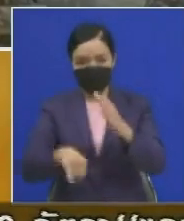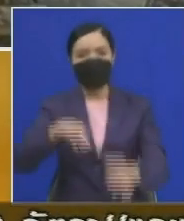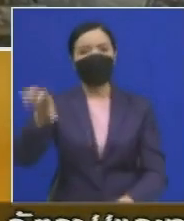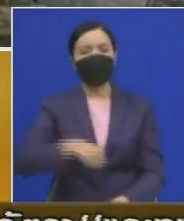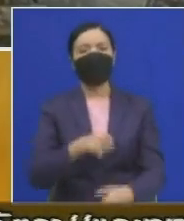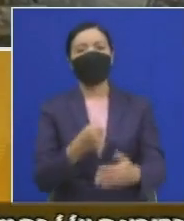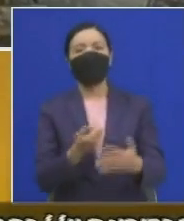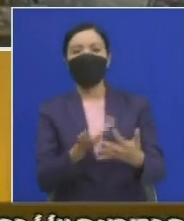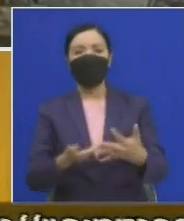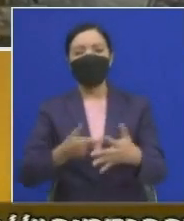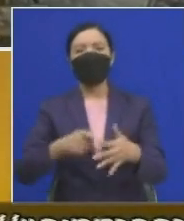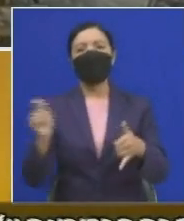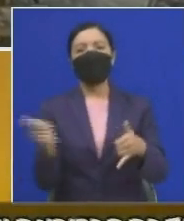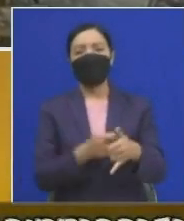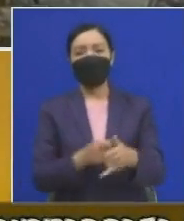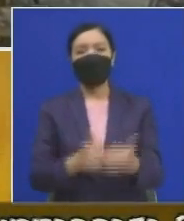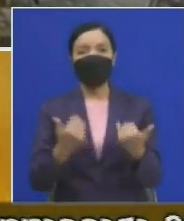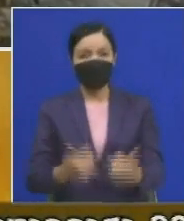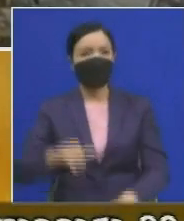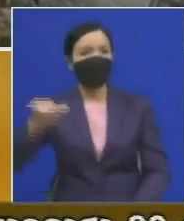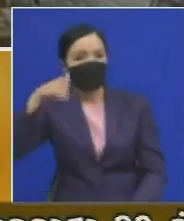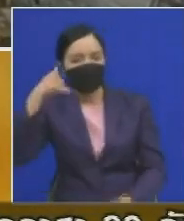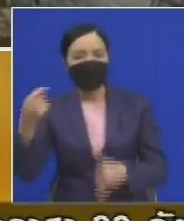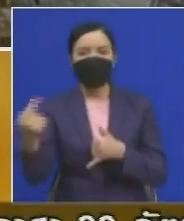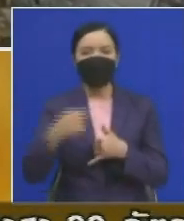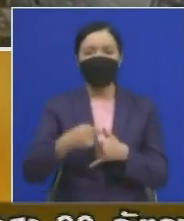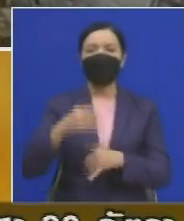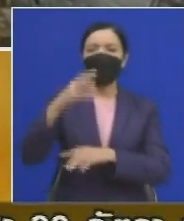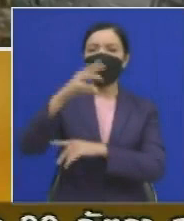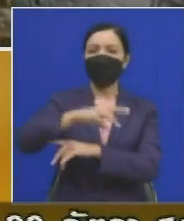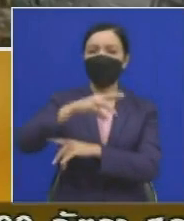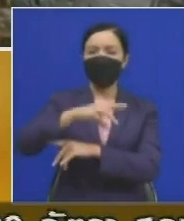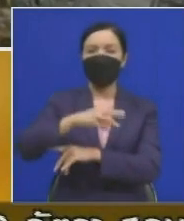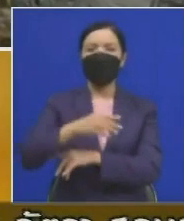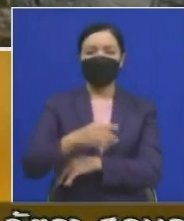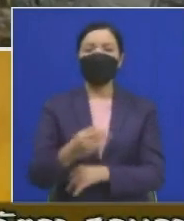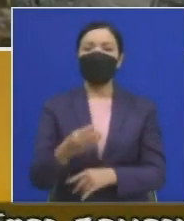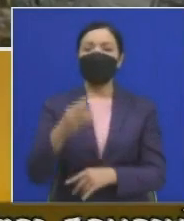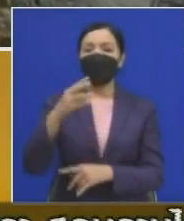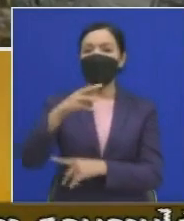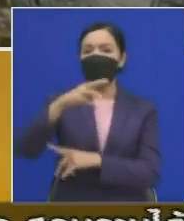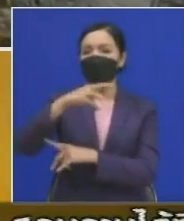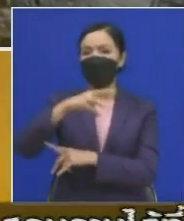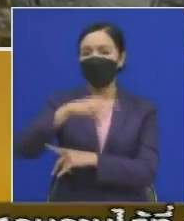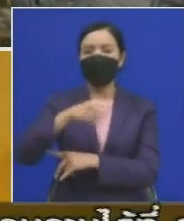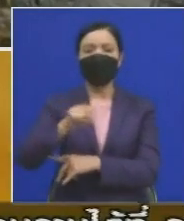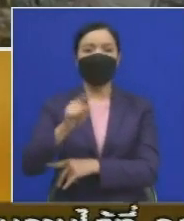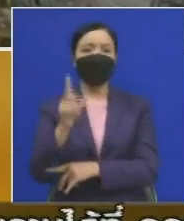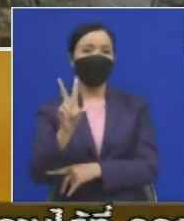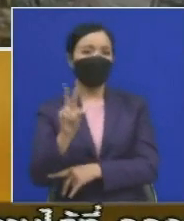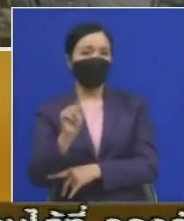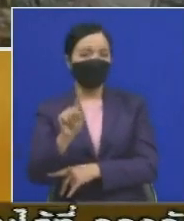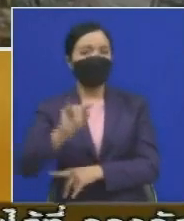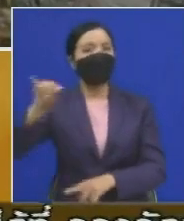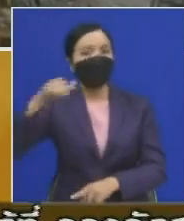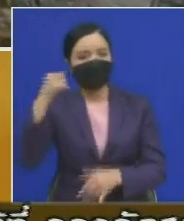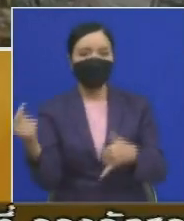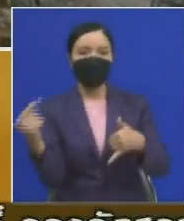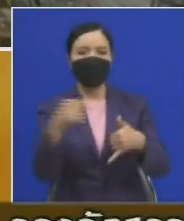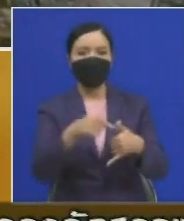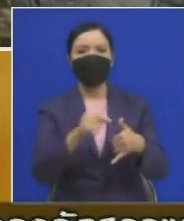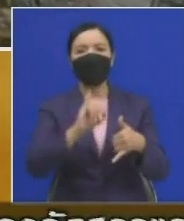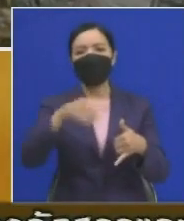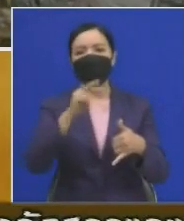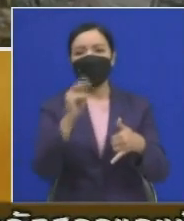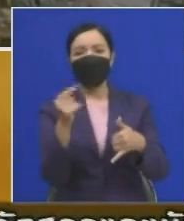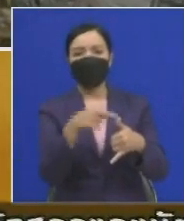วันนี้มโรศัมาตอน 16 นารีกา 31 นาที เมอวานเน 11 มกรา16 นารกา 31 นาที โทรศพทเข้มาหาเจาที่